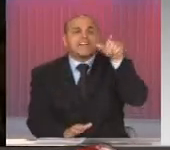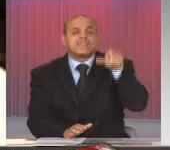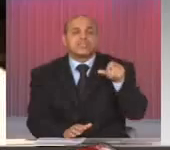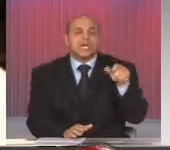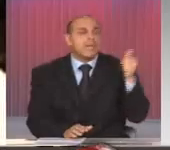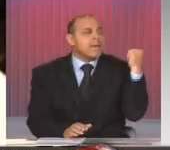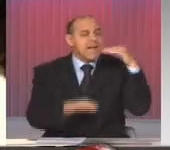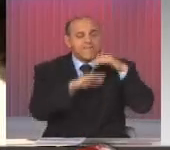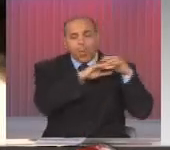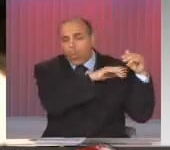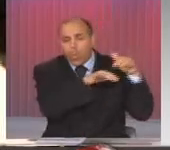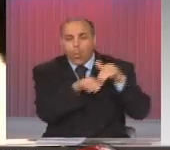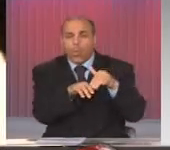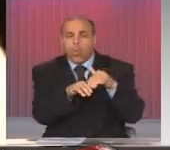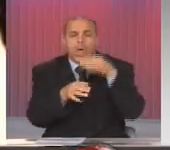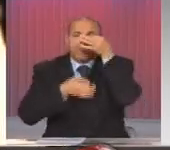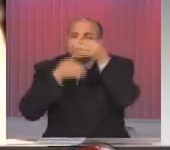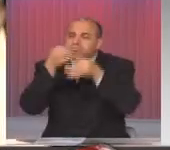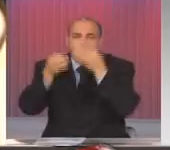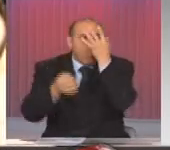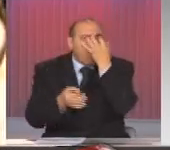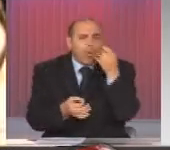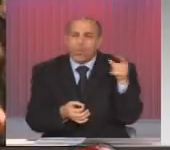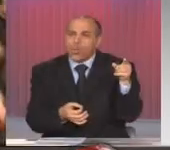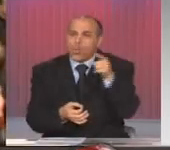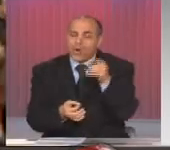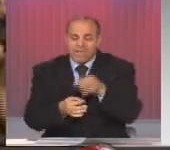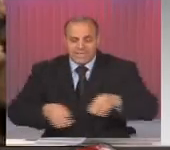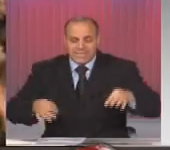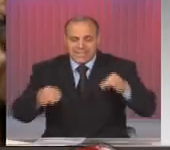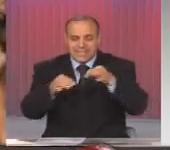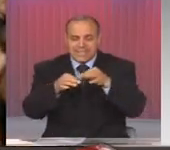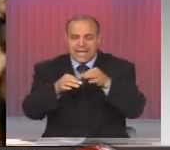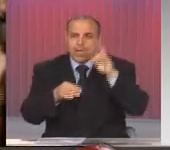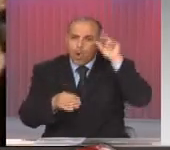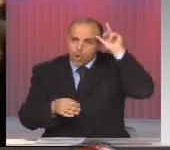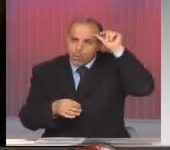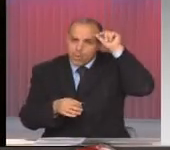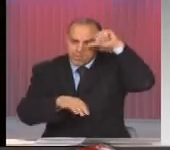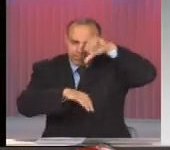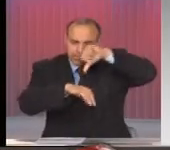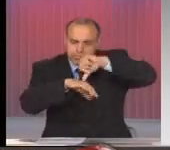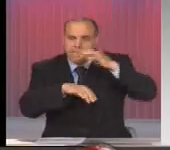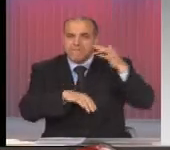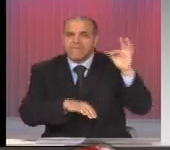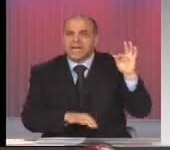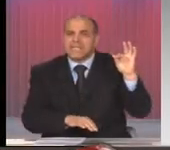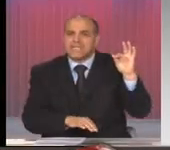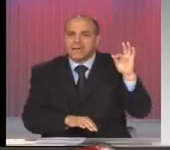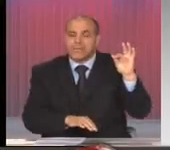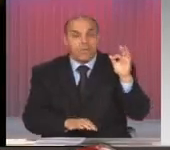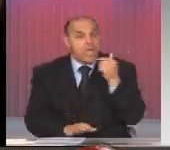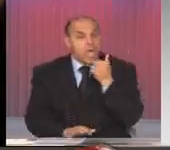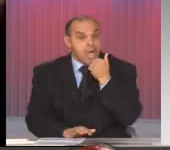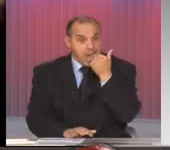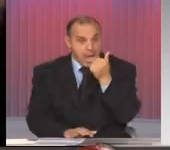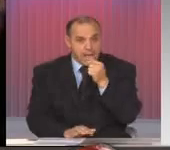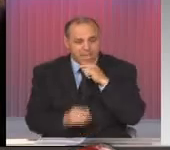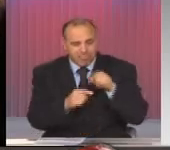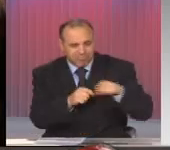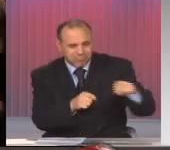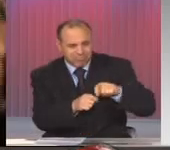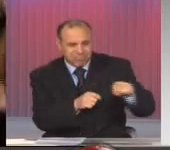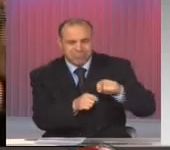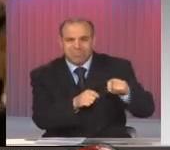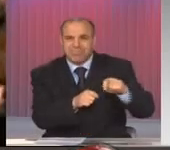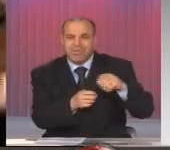الليلة الماضية للتعبير عن غضبهم في ساحة لا ريبوبليك في قلب العاصمة الفرنسية باريس التي لا تبعد كثيرا